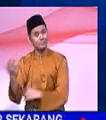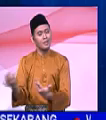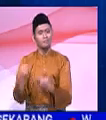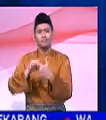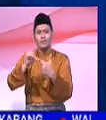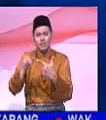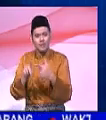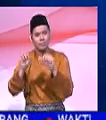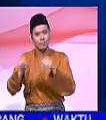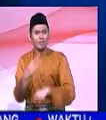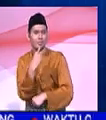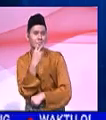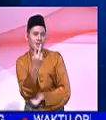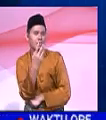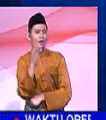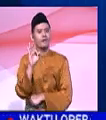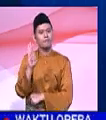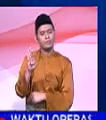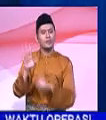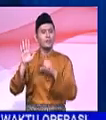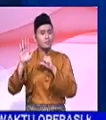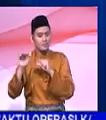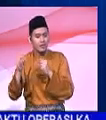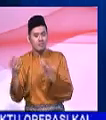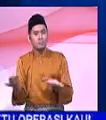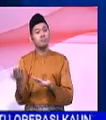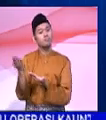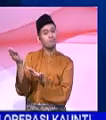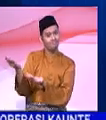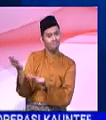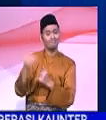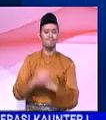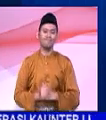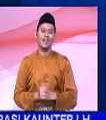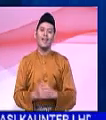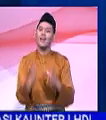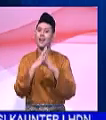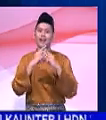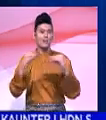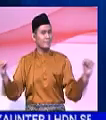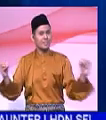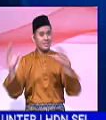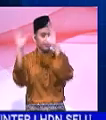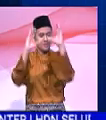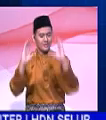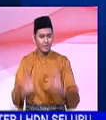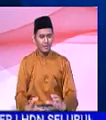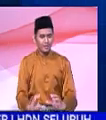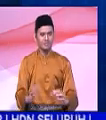www.met.gov.my atau menerusi laman sosial media kami seperti yang telah tertera di sini. Sekian